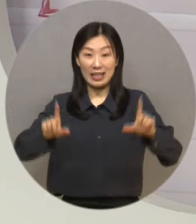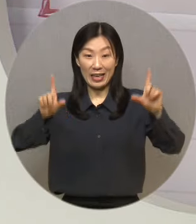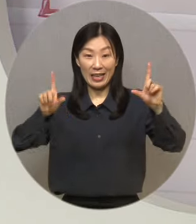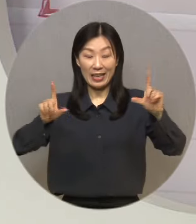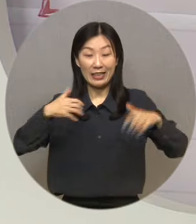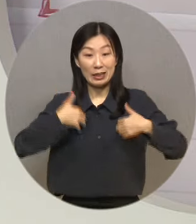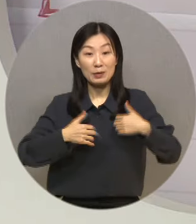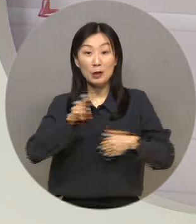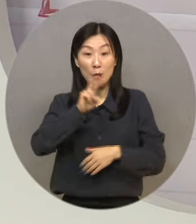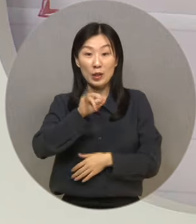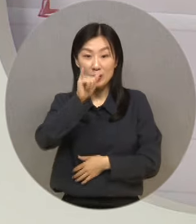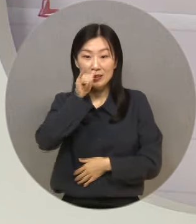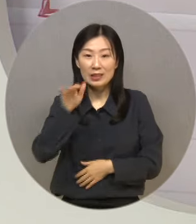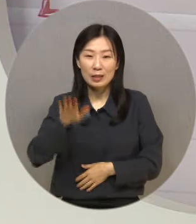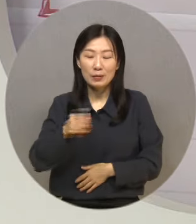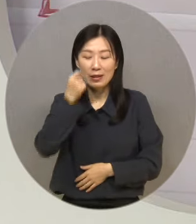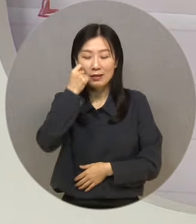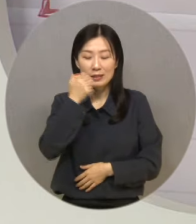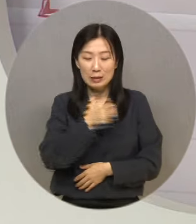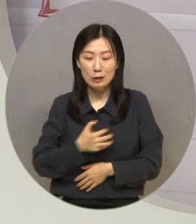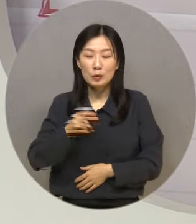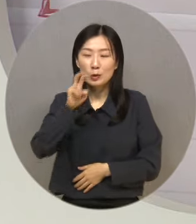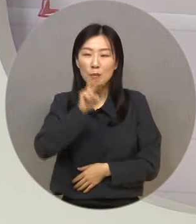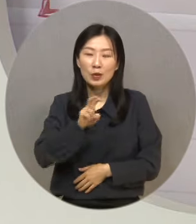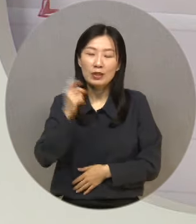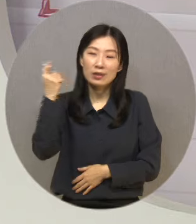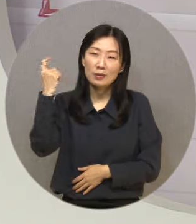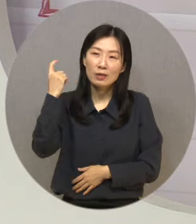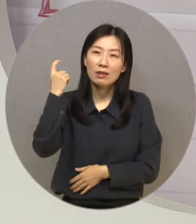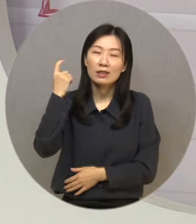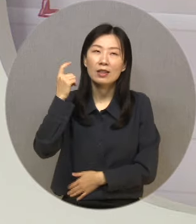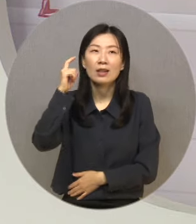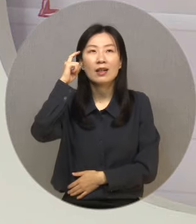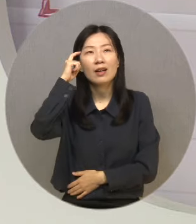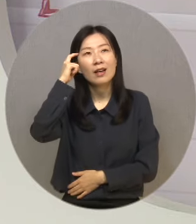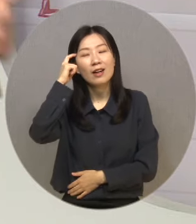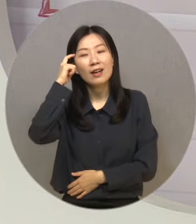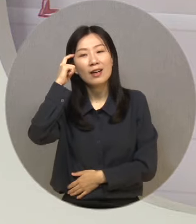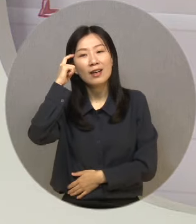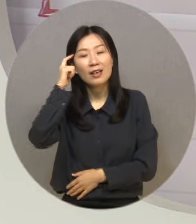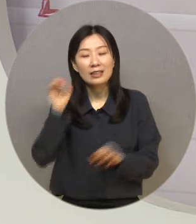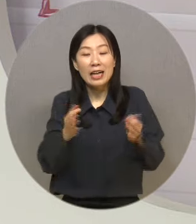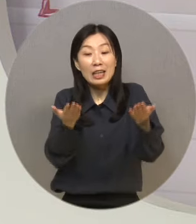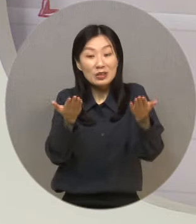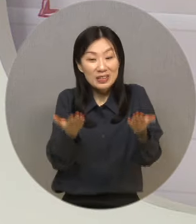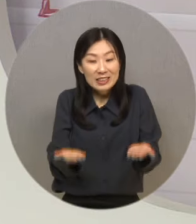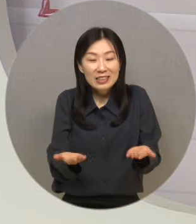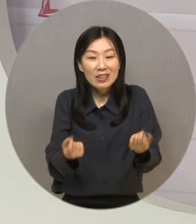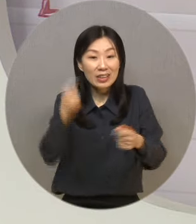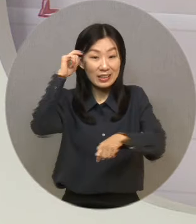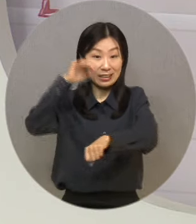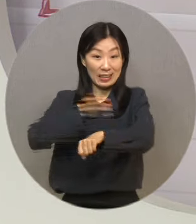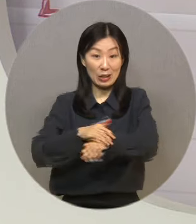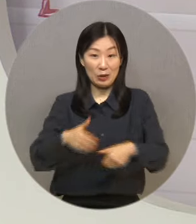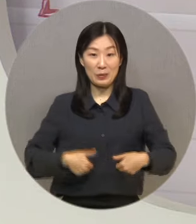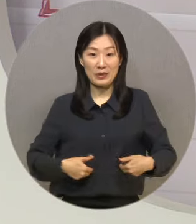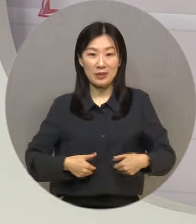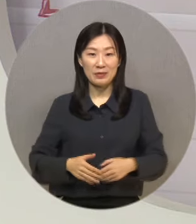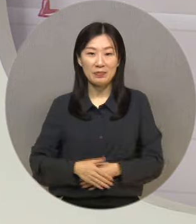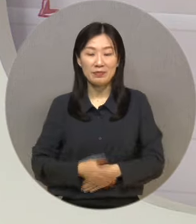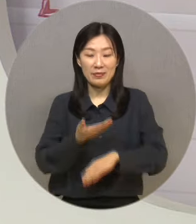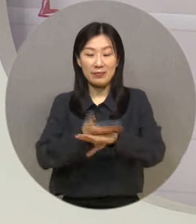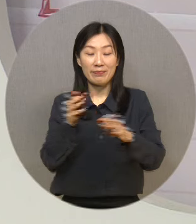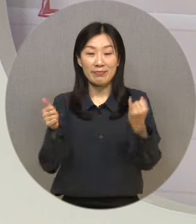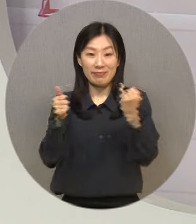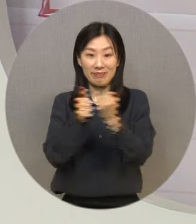있지만 이렇게 또 애절한 노래를 들으면서 잠시 생각에 잠기고 한 번 이렇게 쉬었다가는 지혜도 또 필요해요. 네, 네. 다문화 가족 부문